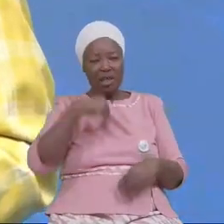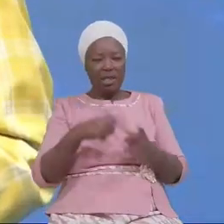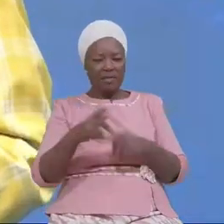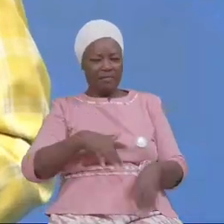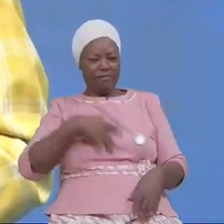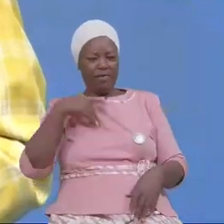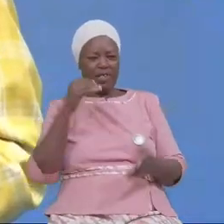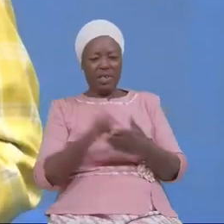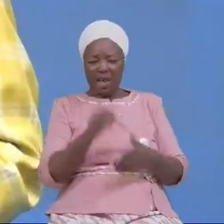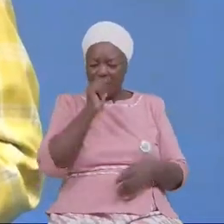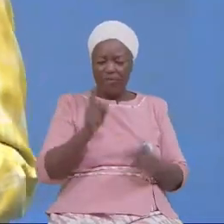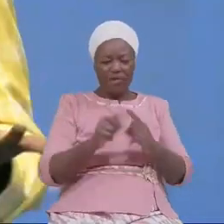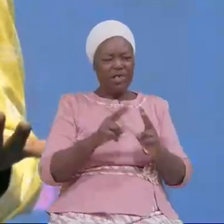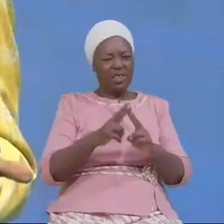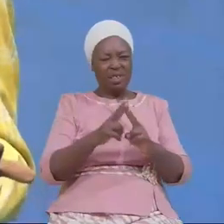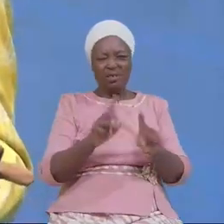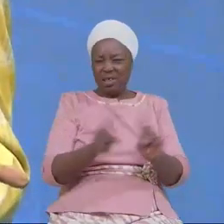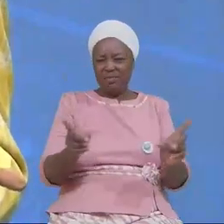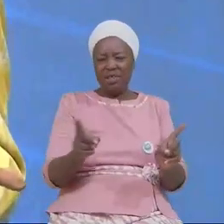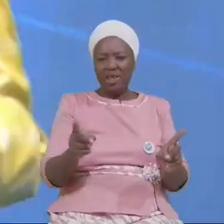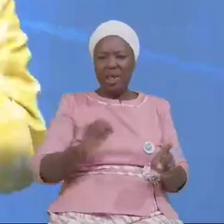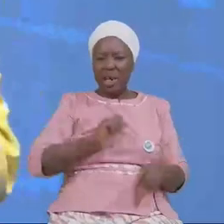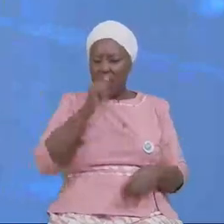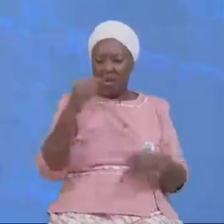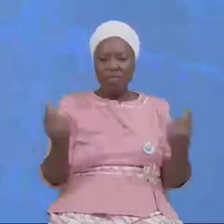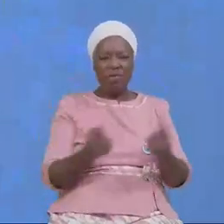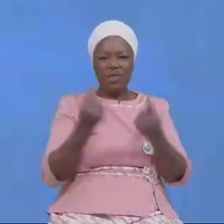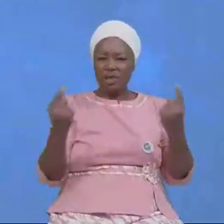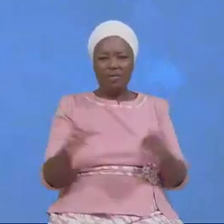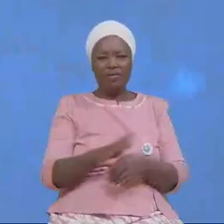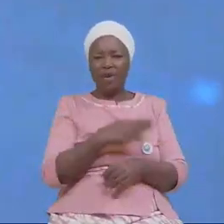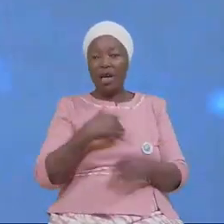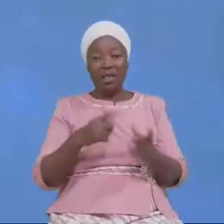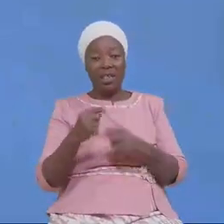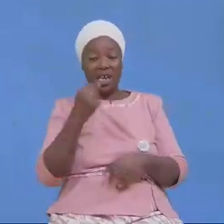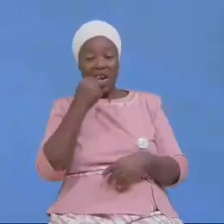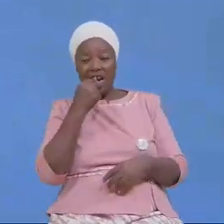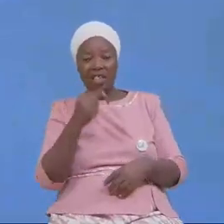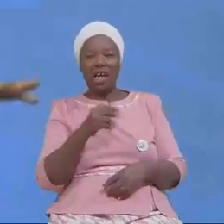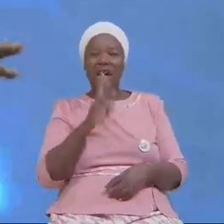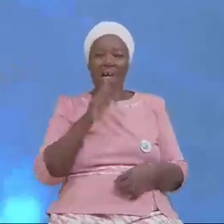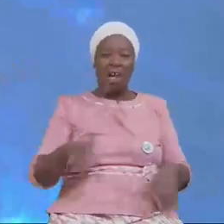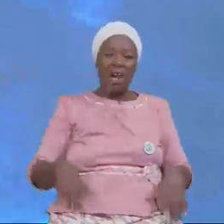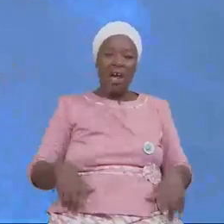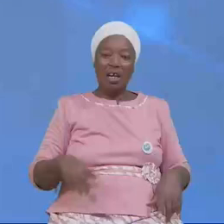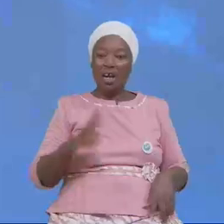se voyait différente. Je suis pécheresse. Elle regrettait